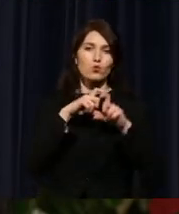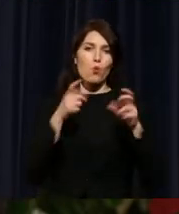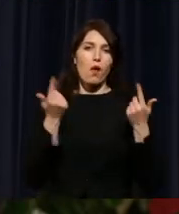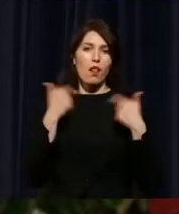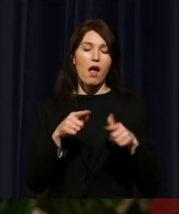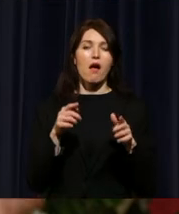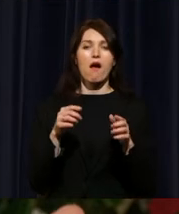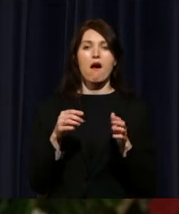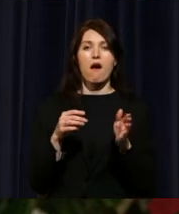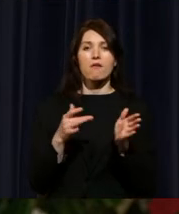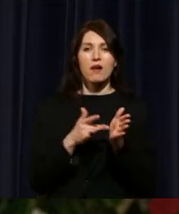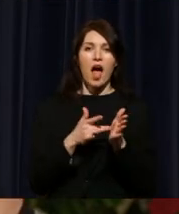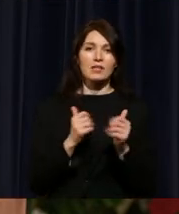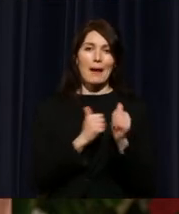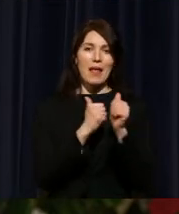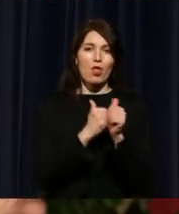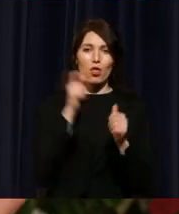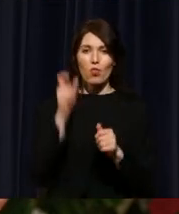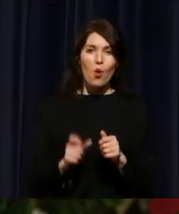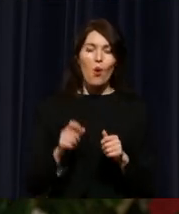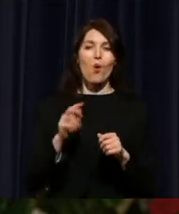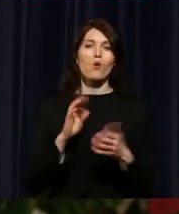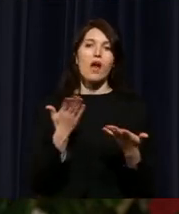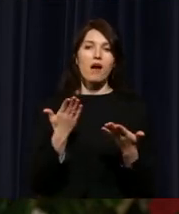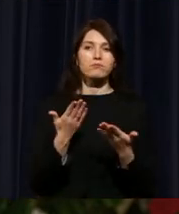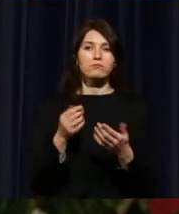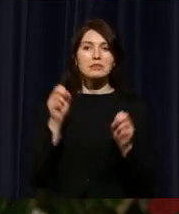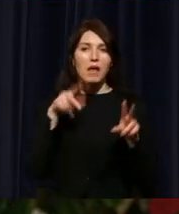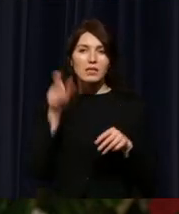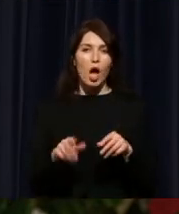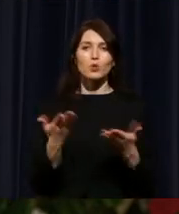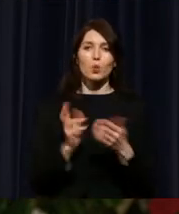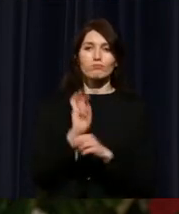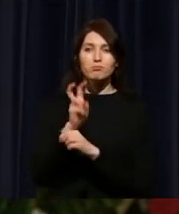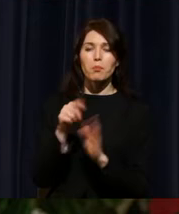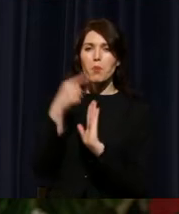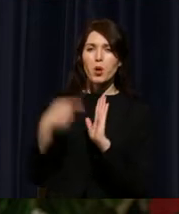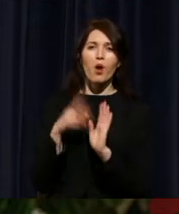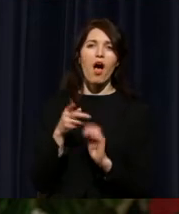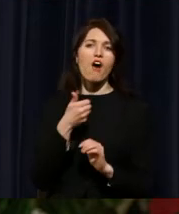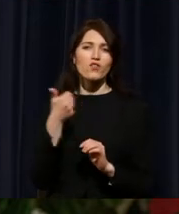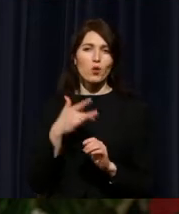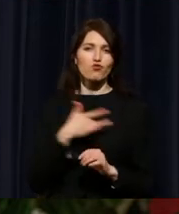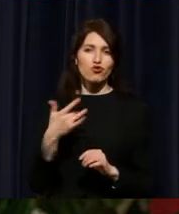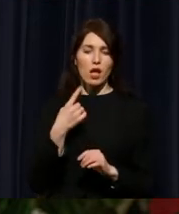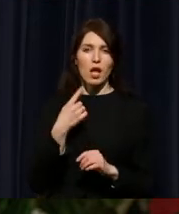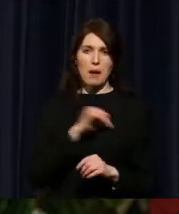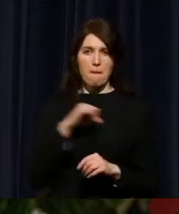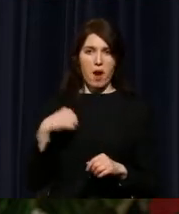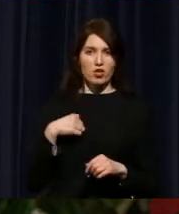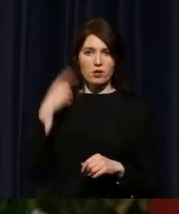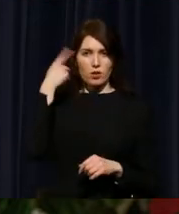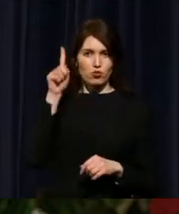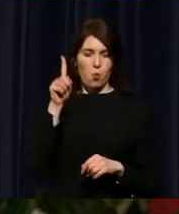kāds, tāds, tā kā mentors, vai kāds pie kā iziet pajautāt, kā viņam liekas, varbūt, no mās, ja tev pašam jaunietim ir